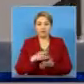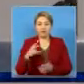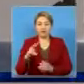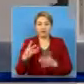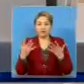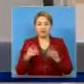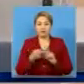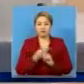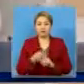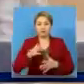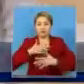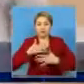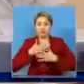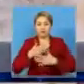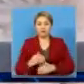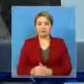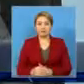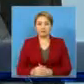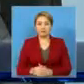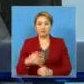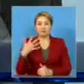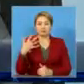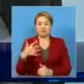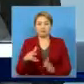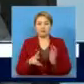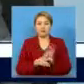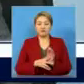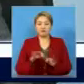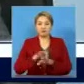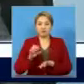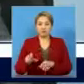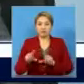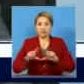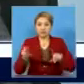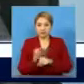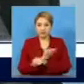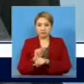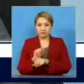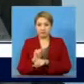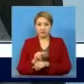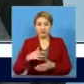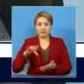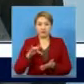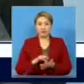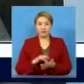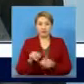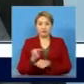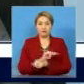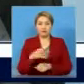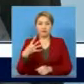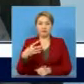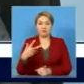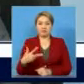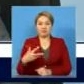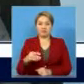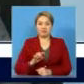случая коронавирусной пневмонии. 58 пациентов находятся на стационарном лечении. В городе получают лечение 43 пациента,